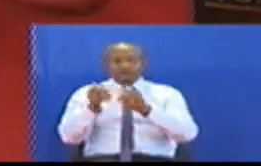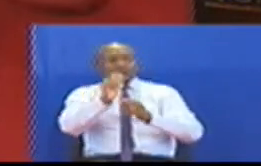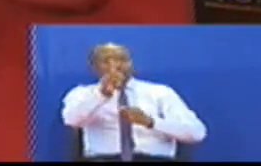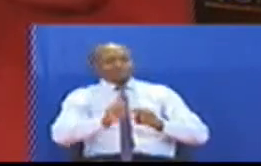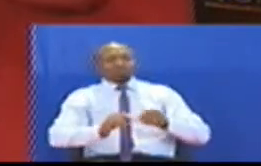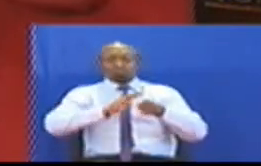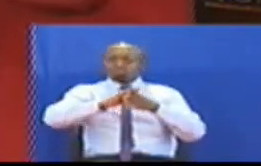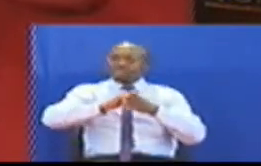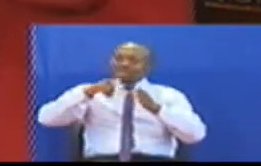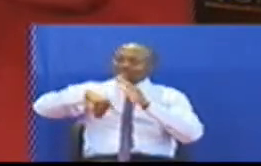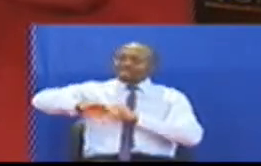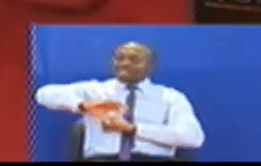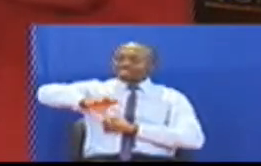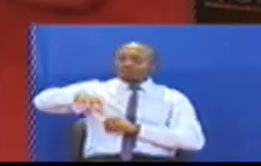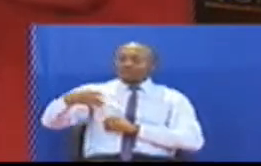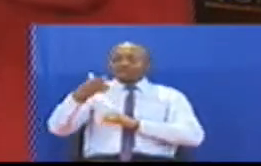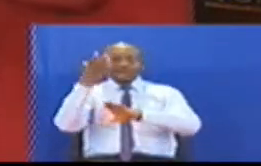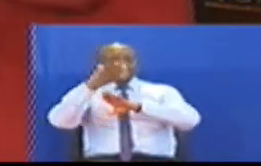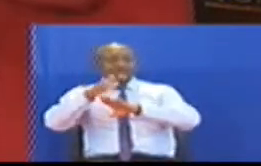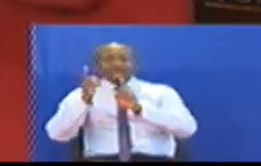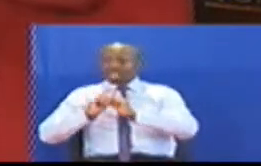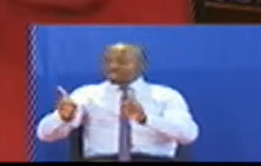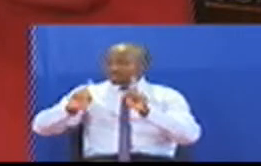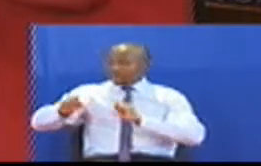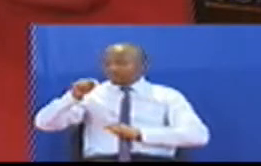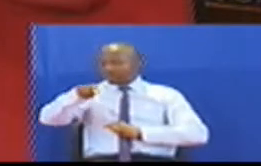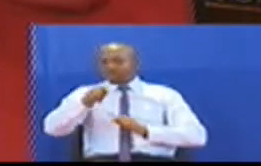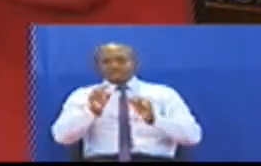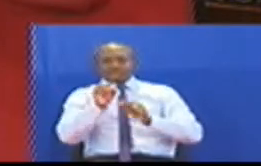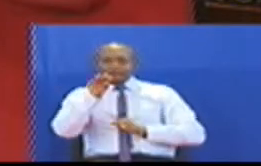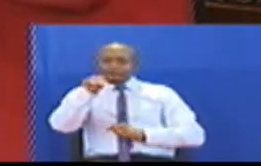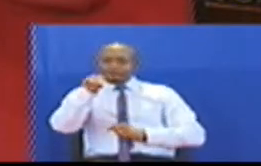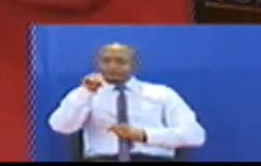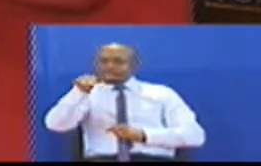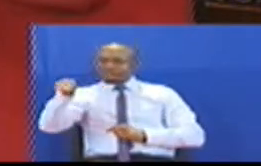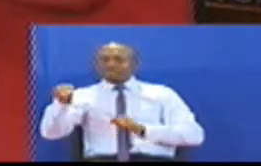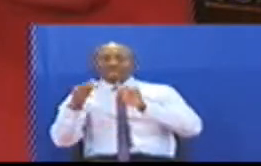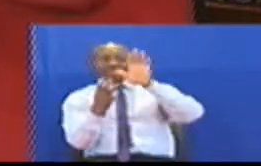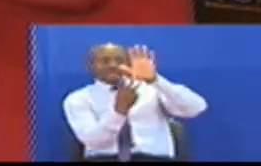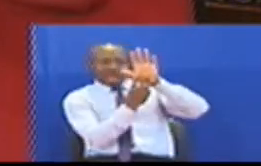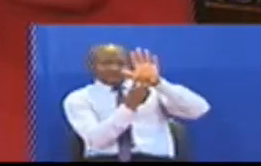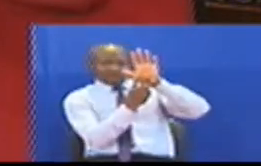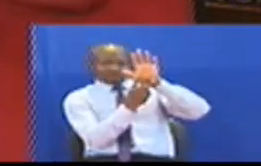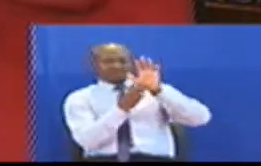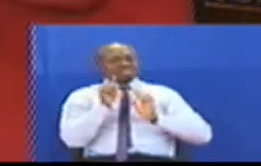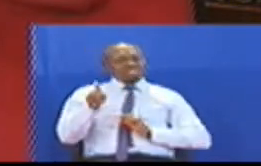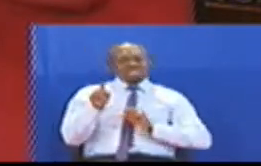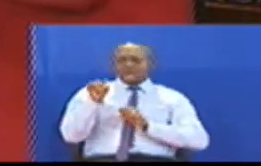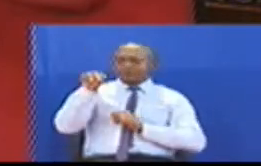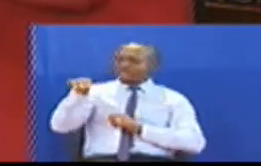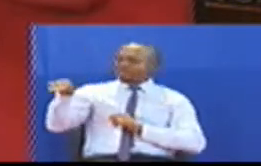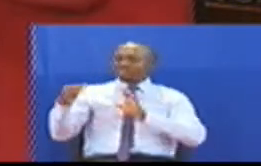ya Lake Tanganyika ni milimita 8. Sasa hiyo milimita 8 inapitishwa na nani? Milimita 8, Mheshimiwa